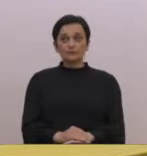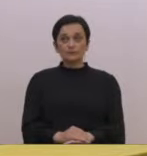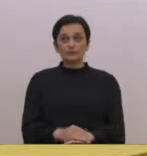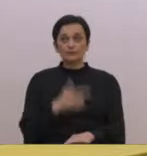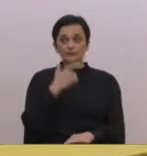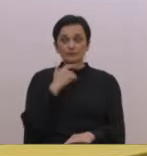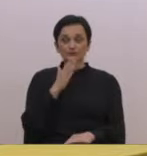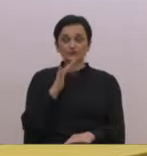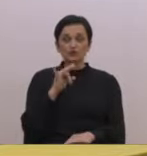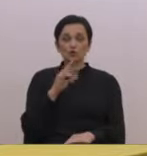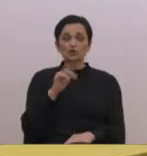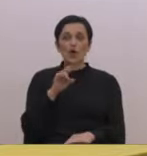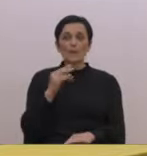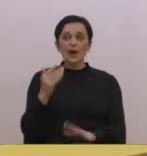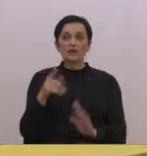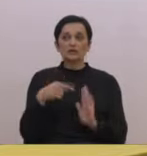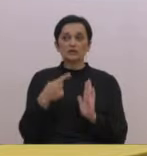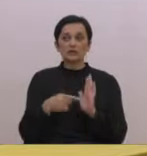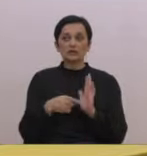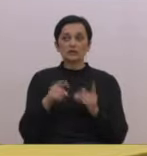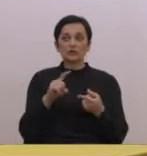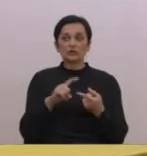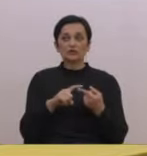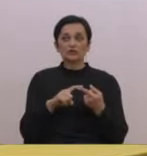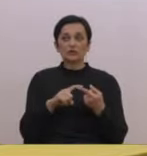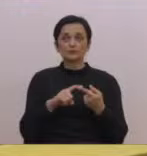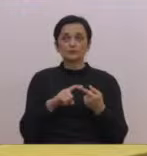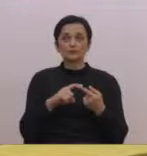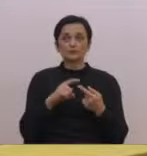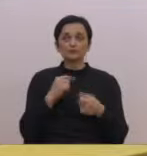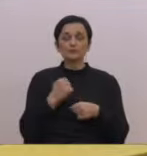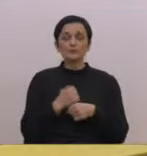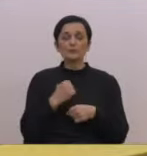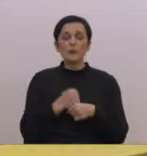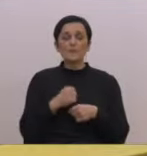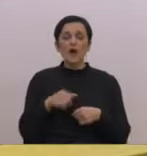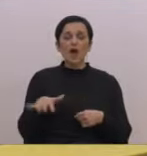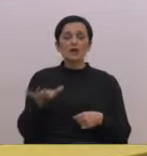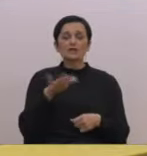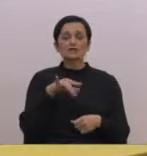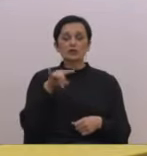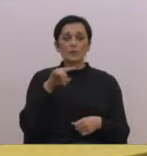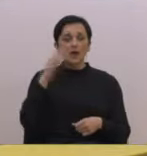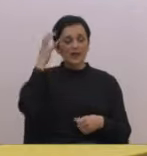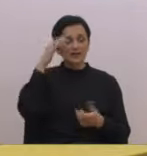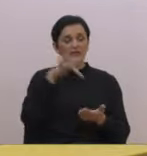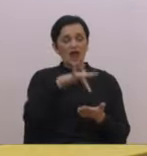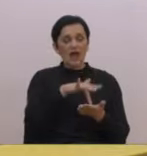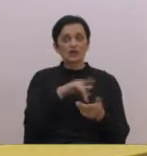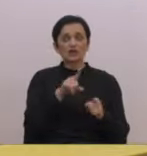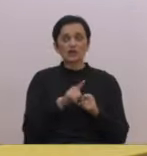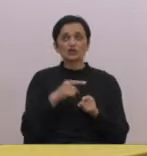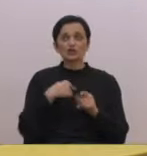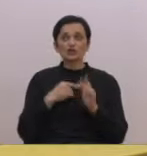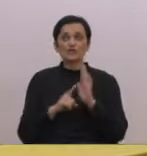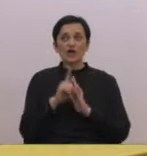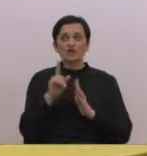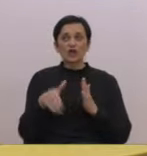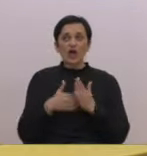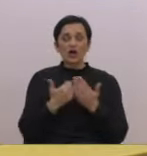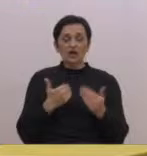Vatanu Victor Ciapașidis, Kitva Heboda, Mestis Mavel Aeroport, Sogostelov și Chuen David Skatahal,